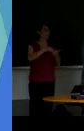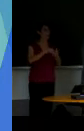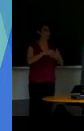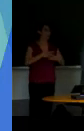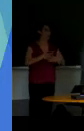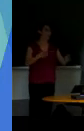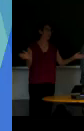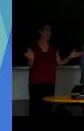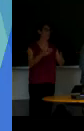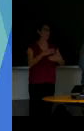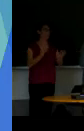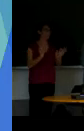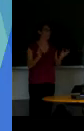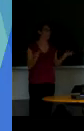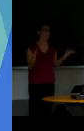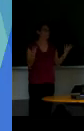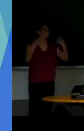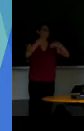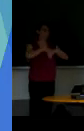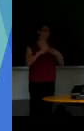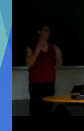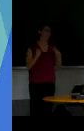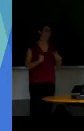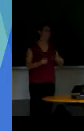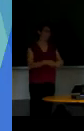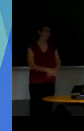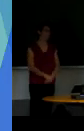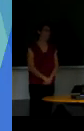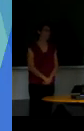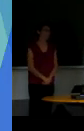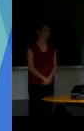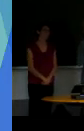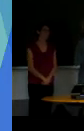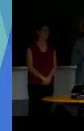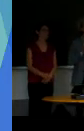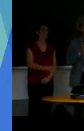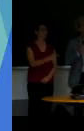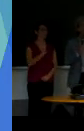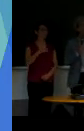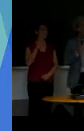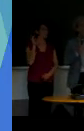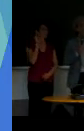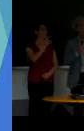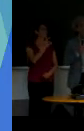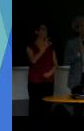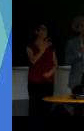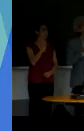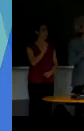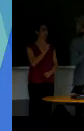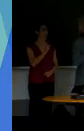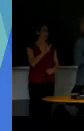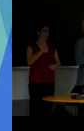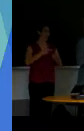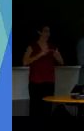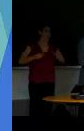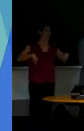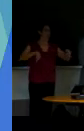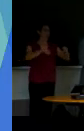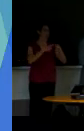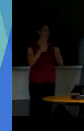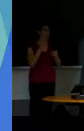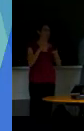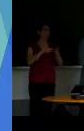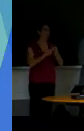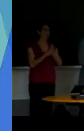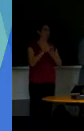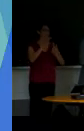nostra esistenza. Ora, qual è, diciamo, la missione che noi come Collegio di Ingegneria Elettronica ci proponiamo,